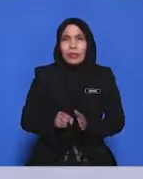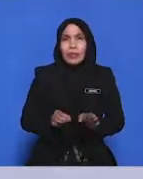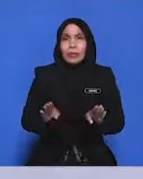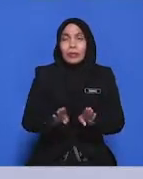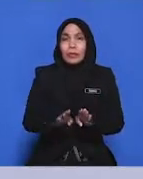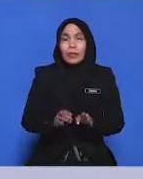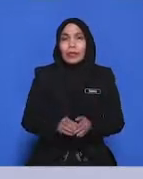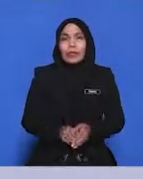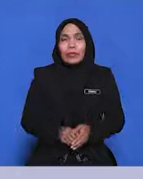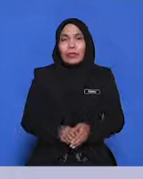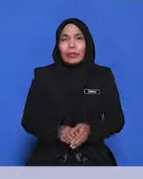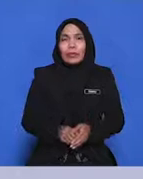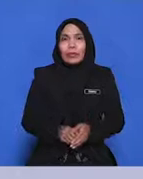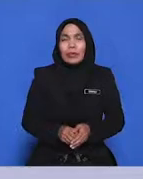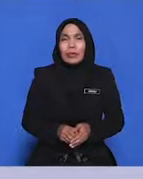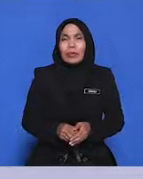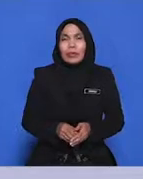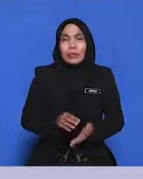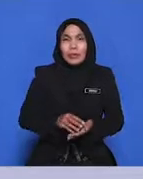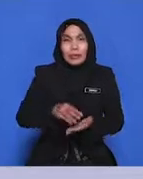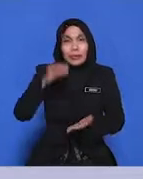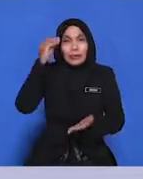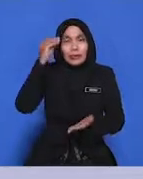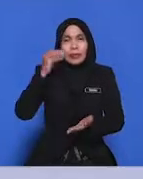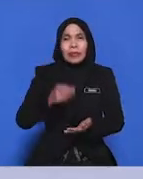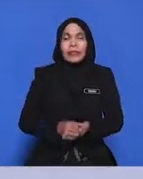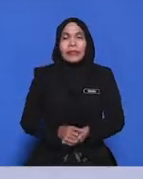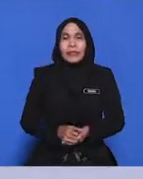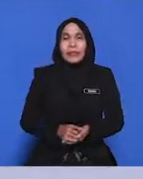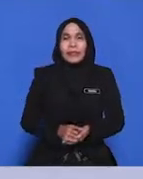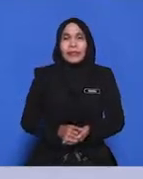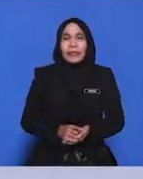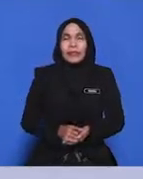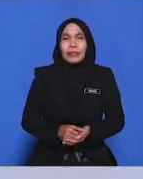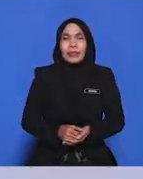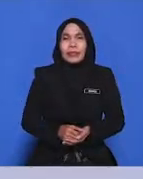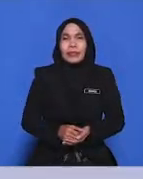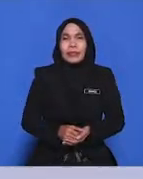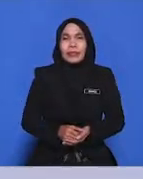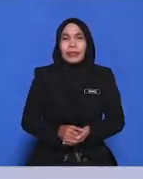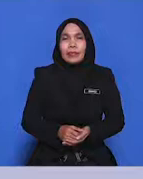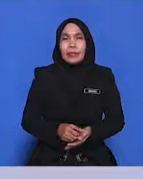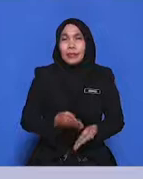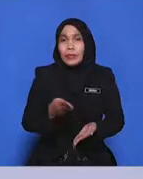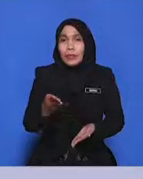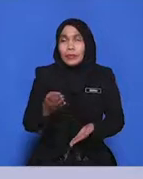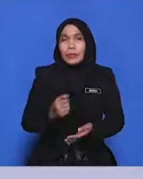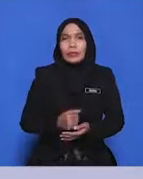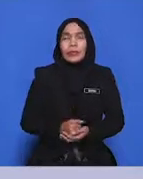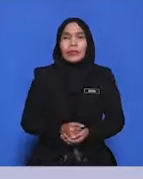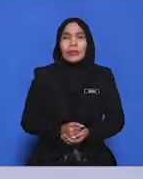dan khalifah Allah yang bertanggungjawab menyebarkan agama Islam. As-Sayyid